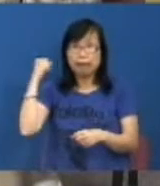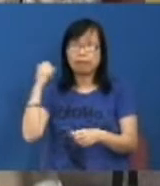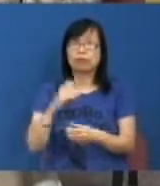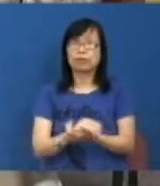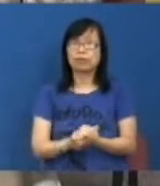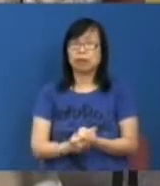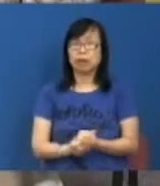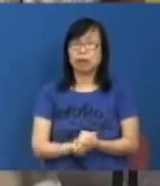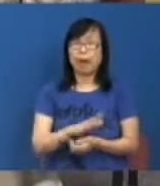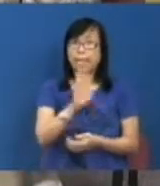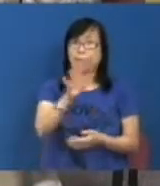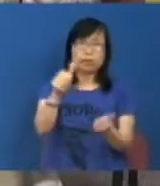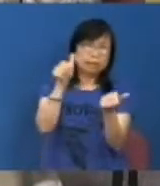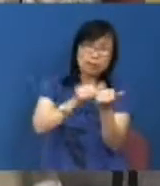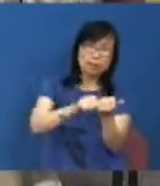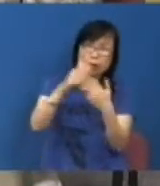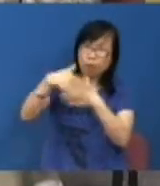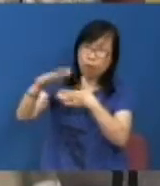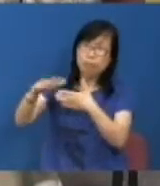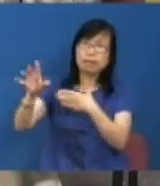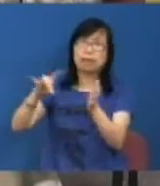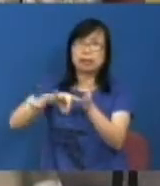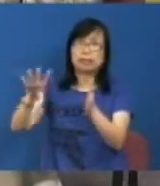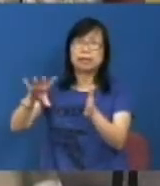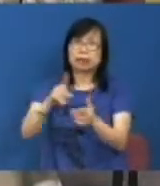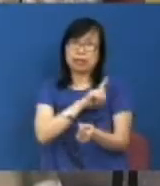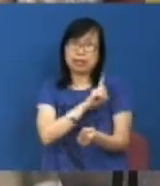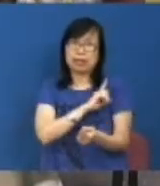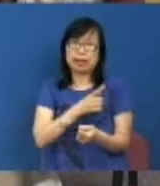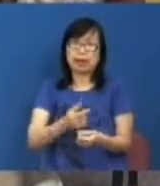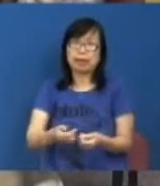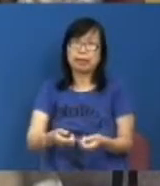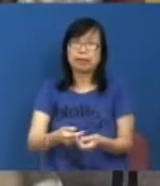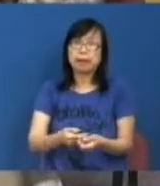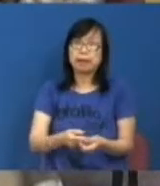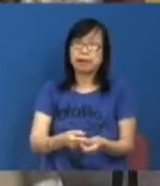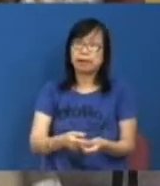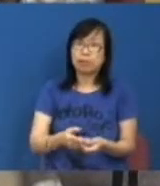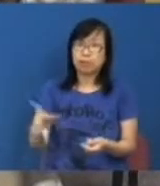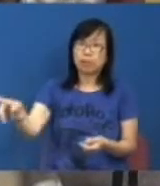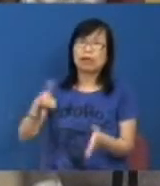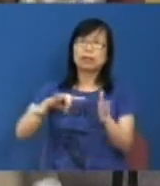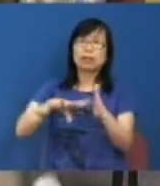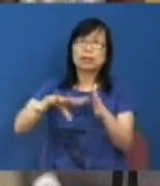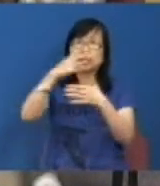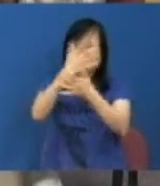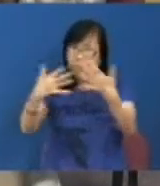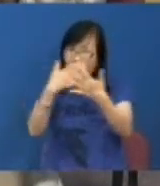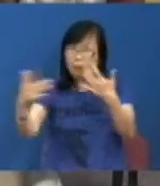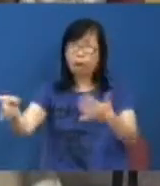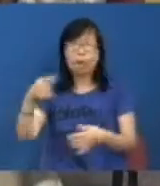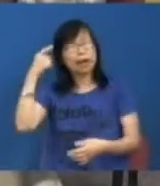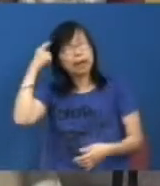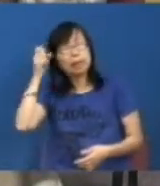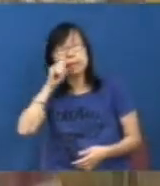好，即係唔需要靠外來嘅電網，咁就自給自足。咁 要你講開電網，我就要問啦。嗱，其實嗱，我理解到